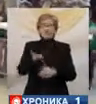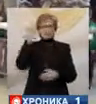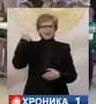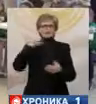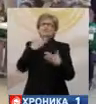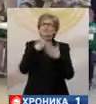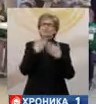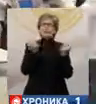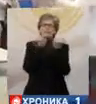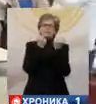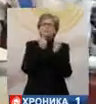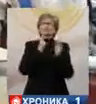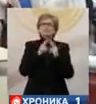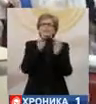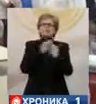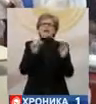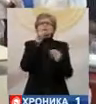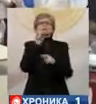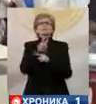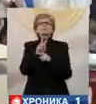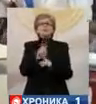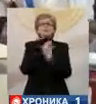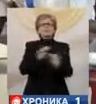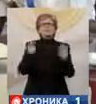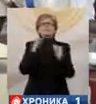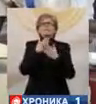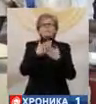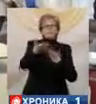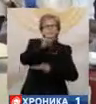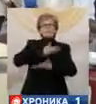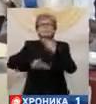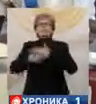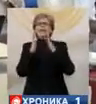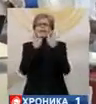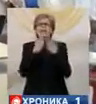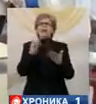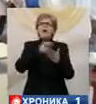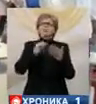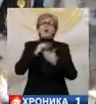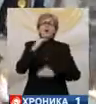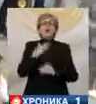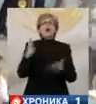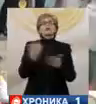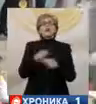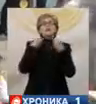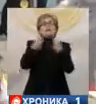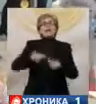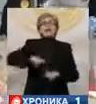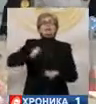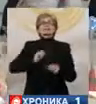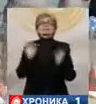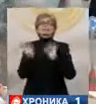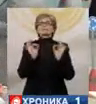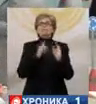periodu učili sa učiteljicama i vaspitačicama kroz interaktivne knjige i bojanke koje su dobili od Agencije za bezbednost